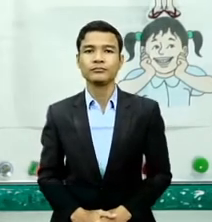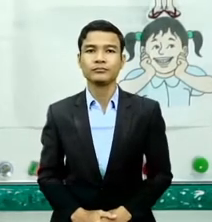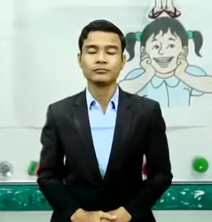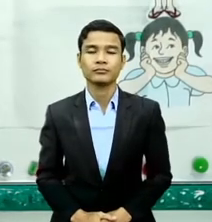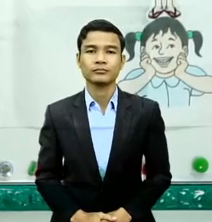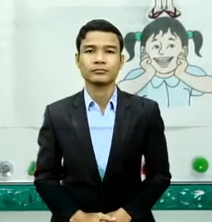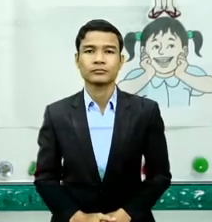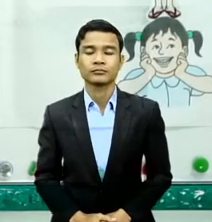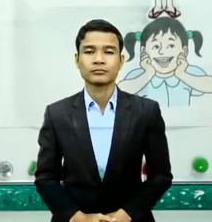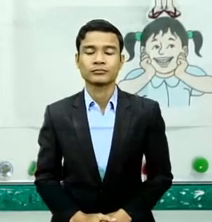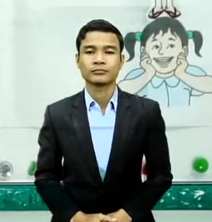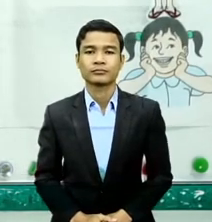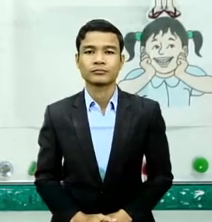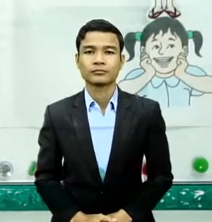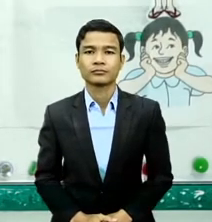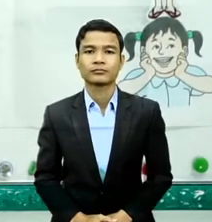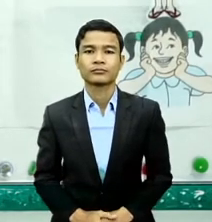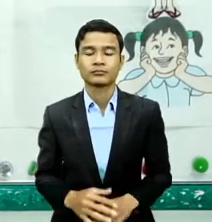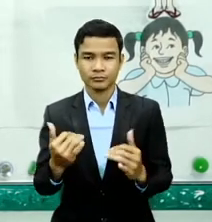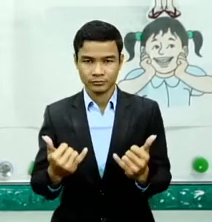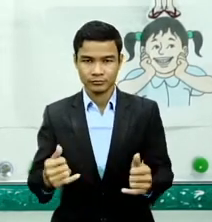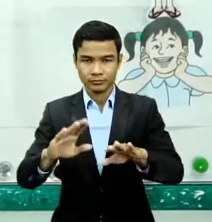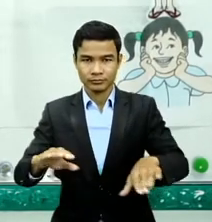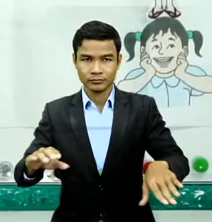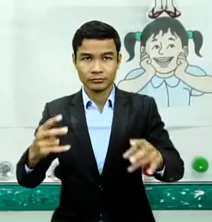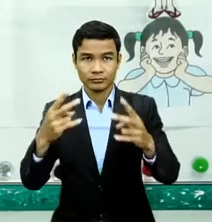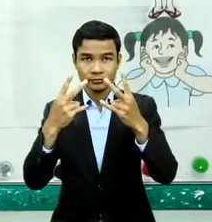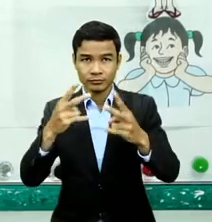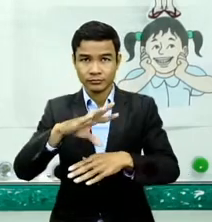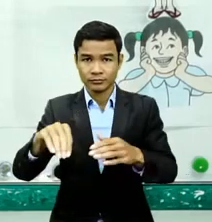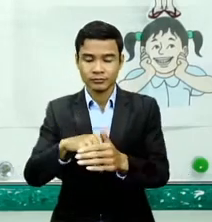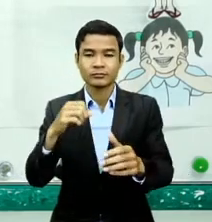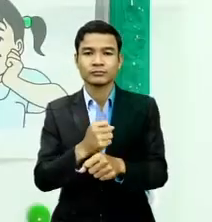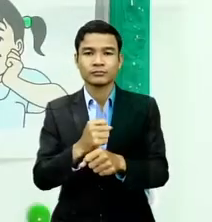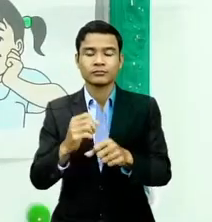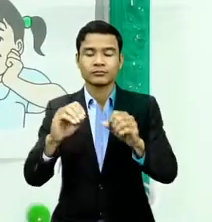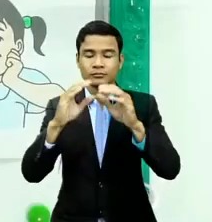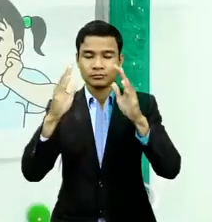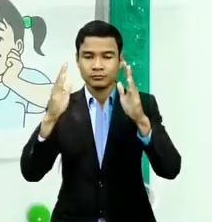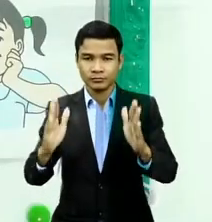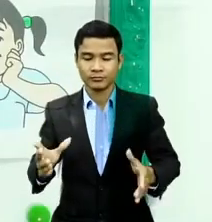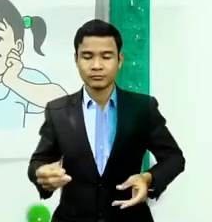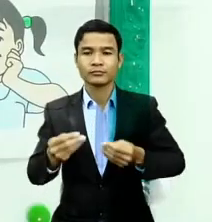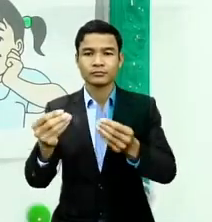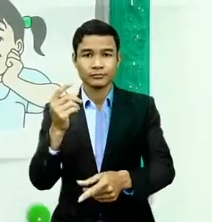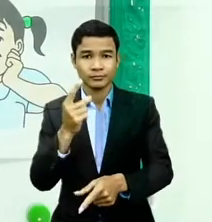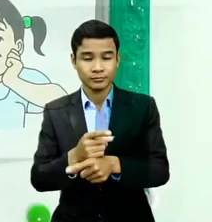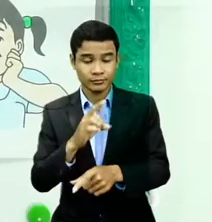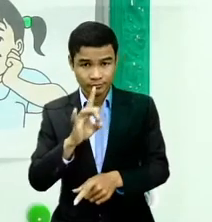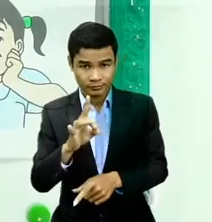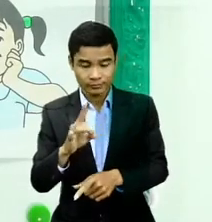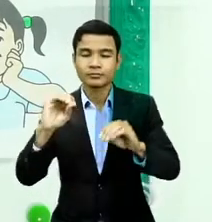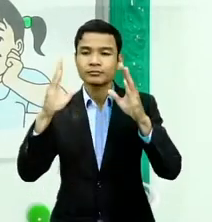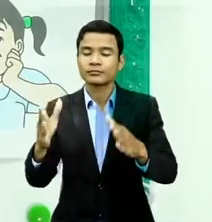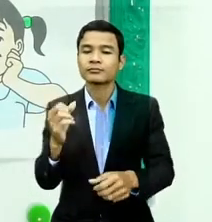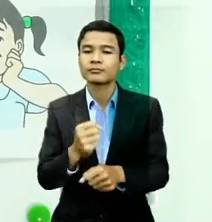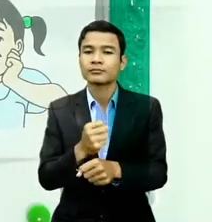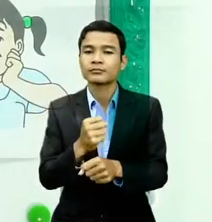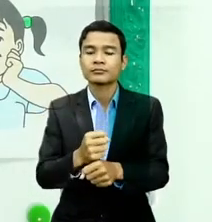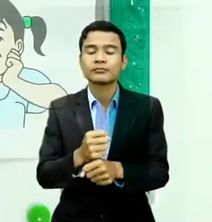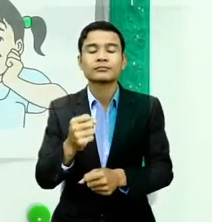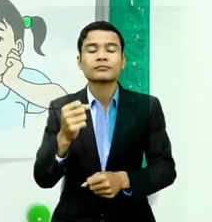Chà. Lúc dân một tình ổn này con, nơi kia chơi kịch cặp tiết này nè cổ bàn đại con thua mẹ nế. Ta nè cổ ở con thua vậy đấy